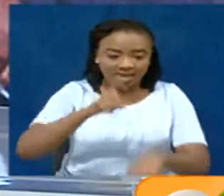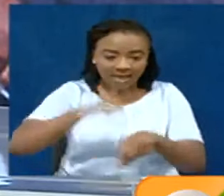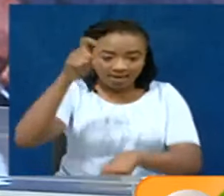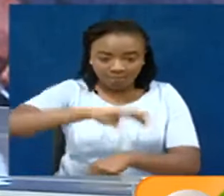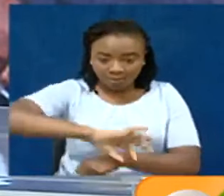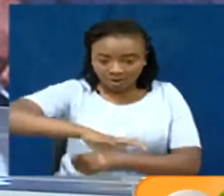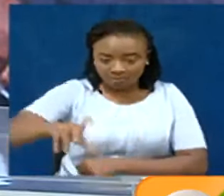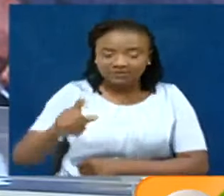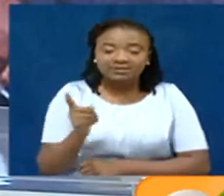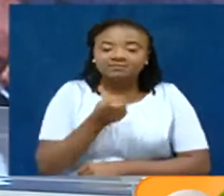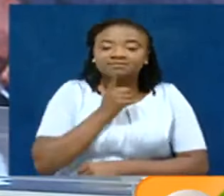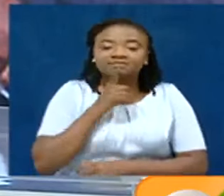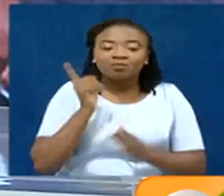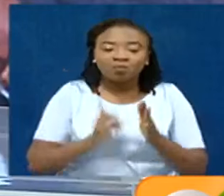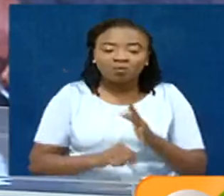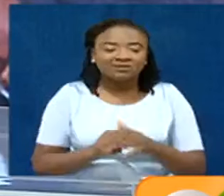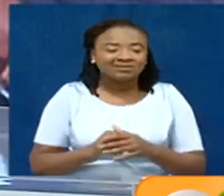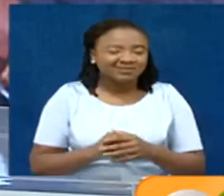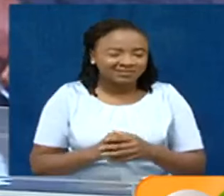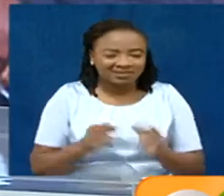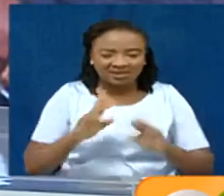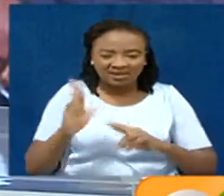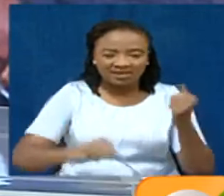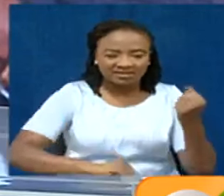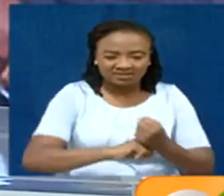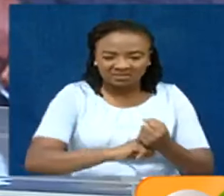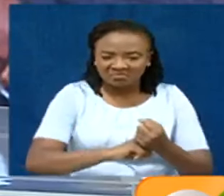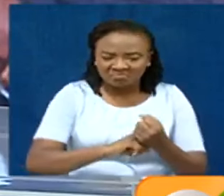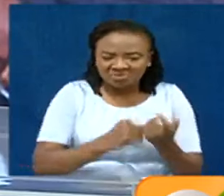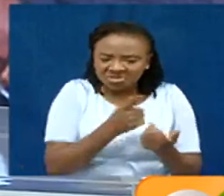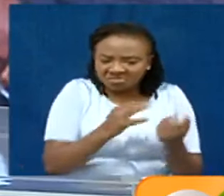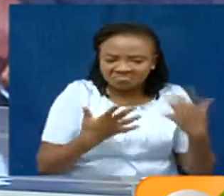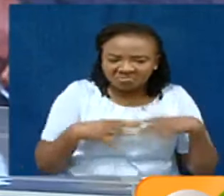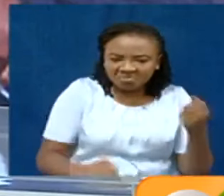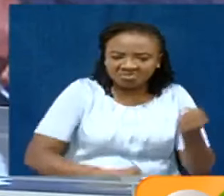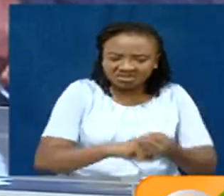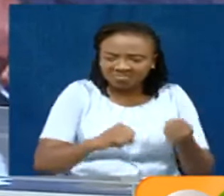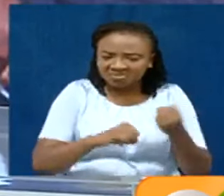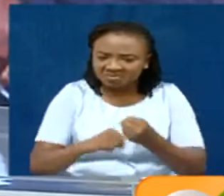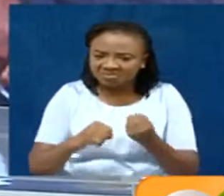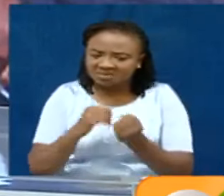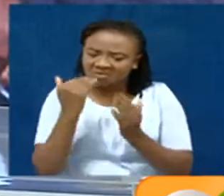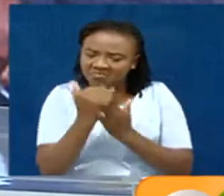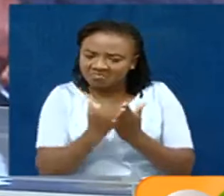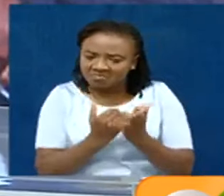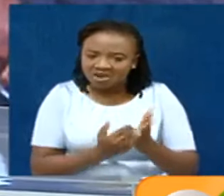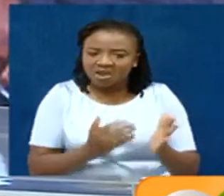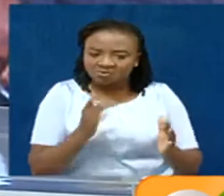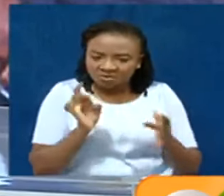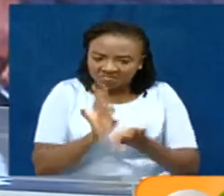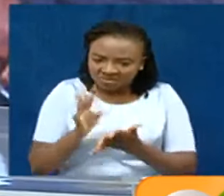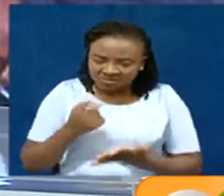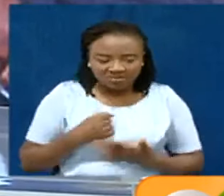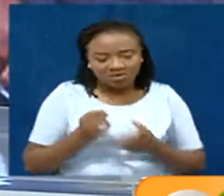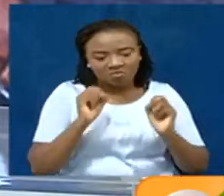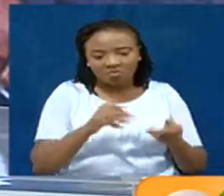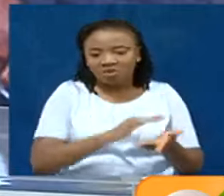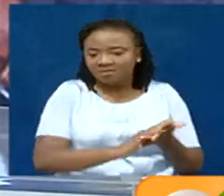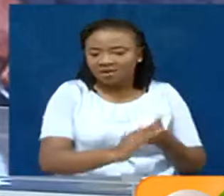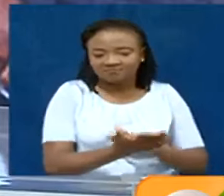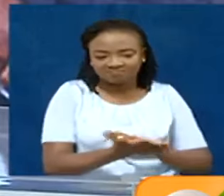aliwashambulia wabunge waliounga mkono hoja ya kumuondoa mamlakani. Gachagua anajiandaa kwa utetezi wake siku ya Jumatano na